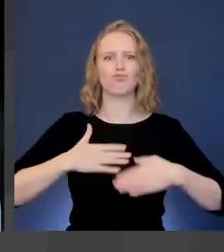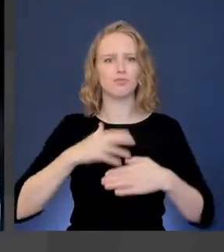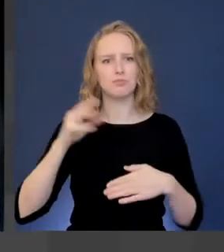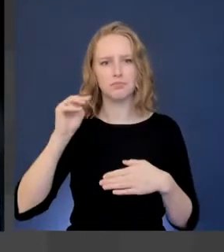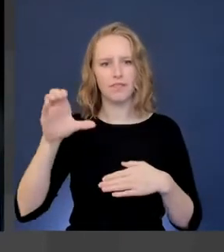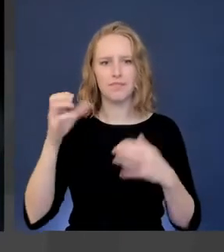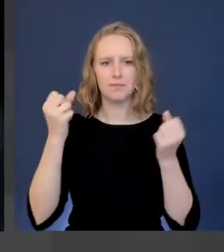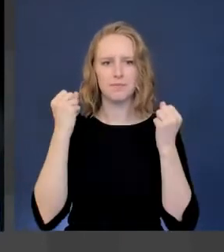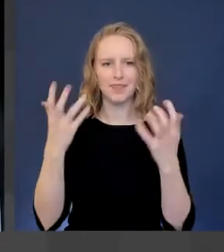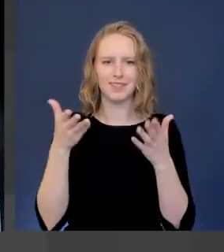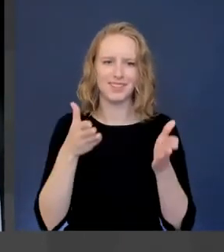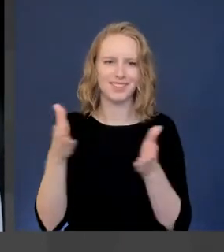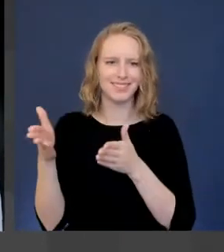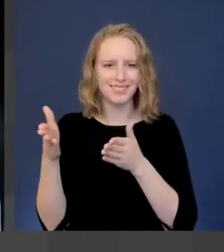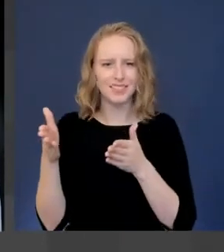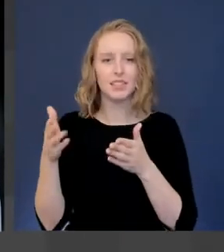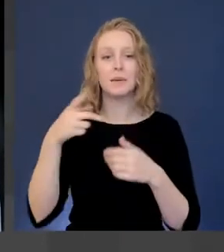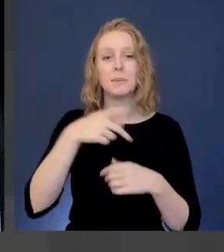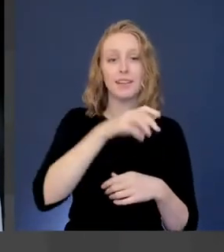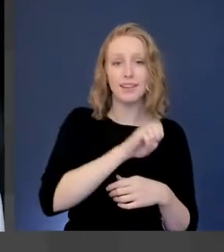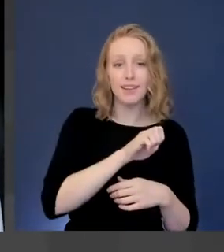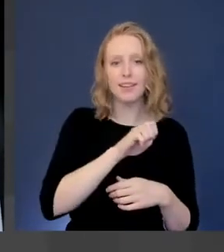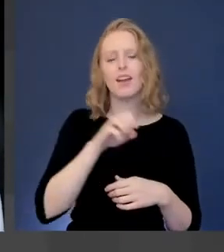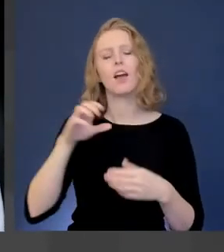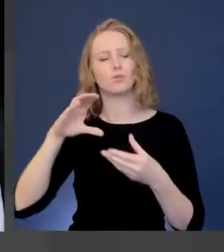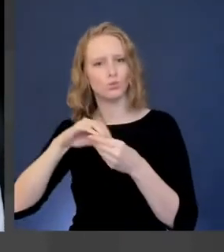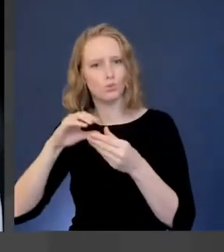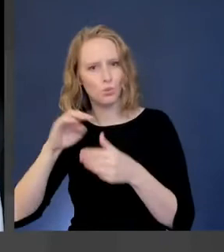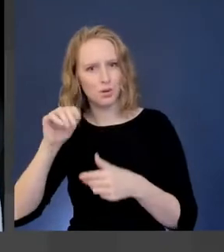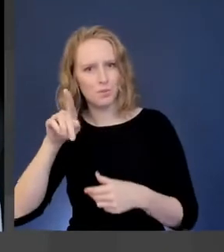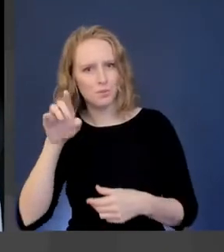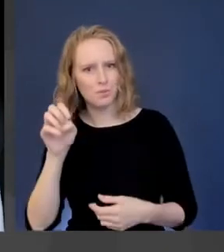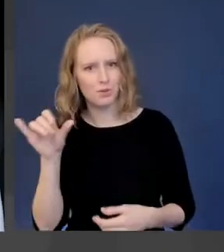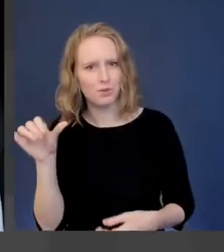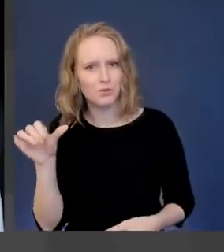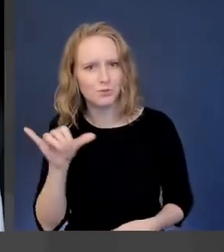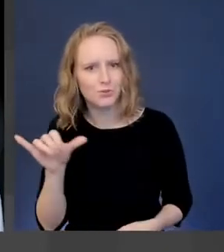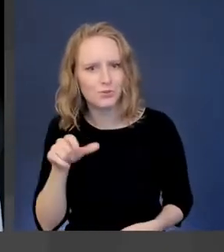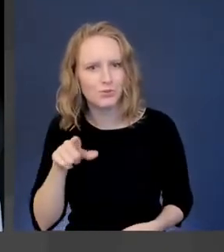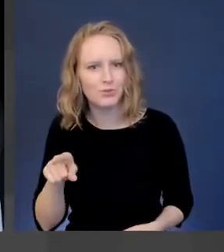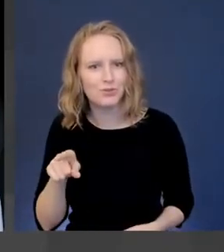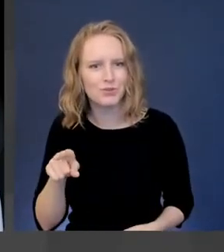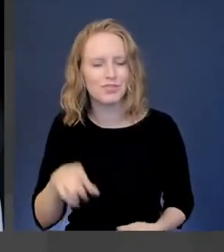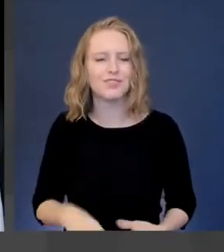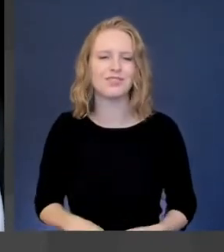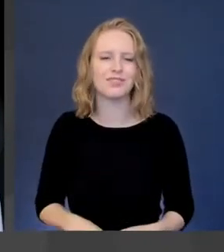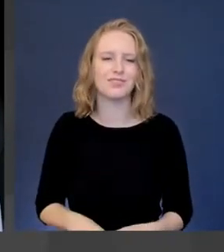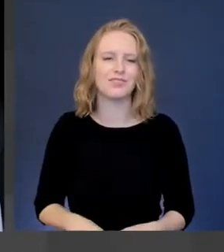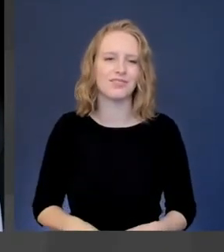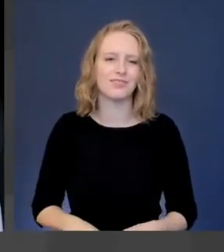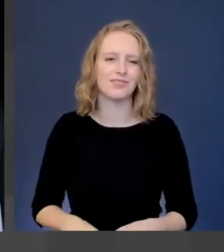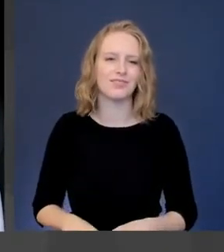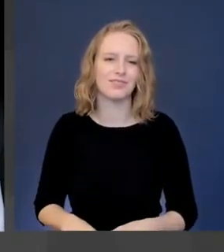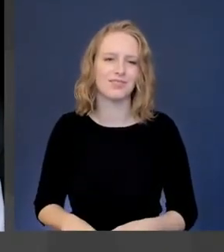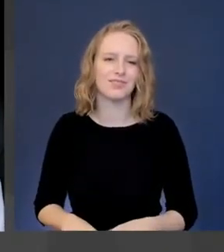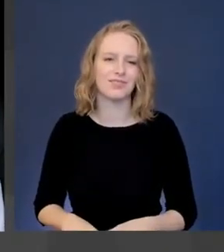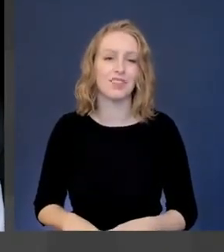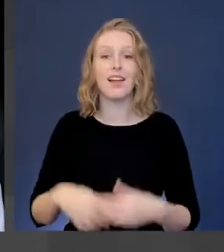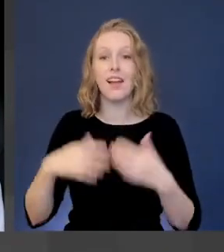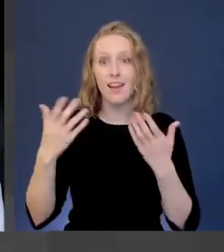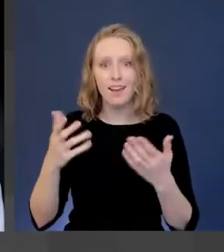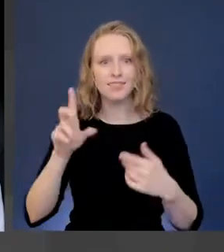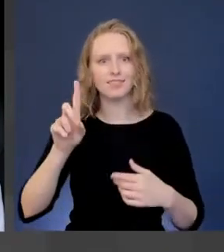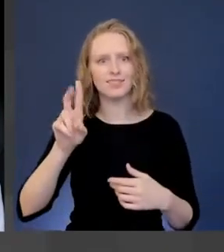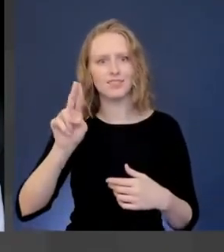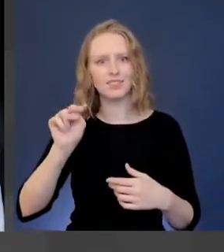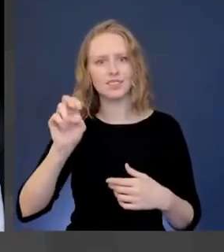インクラフト PE、 そしてマインクラフトストーリーモード、懐かしいですね。そしてマインクラフト